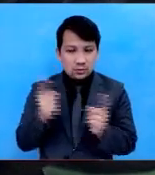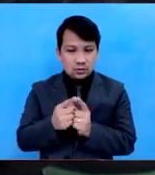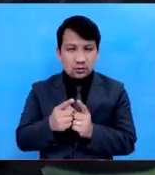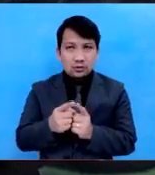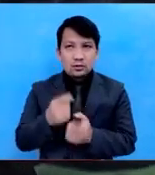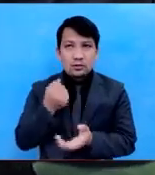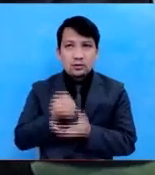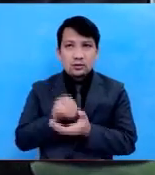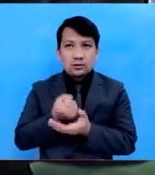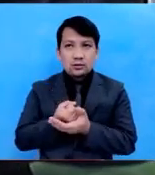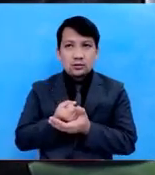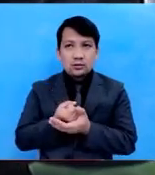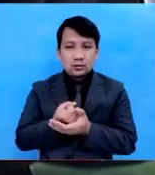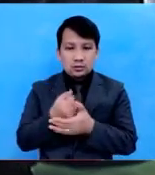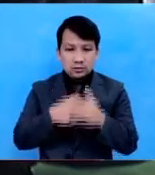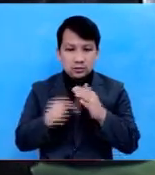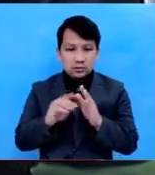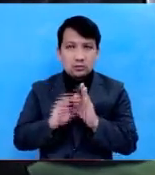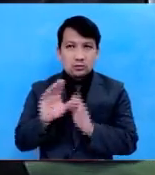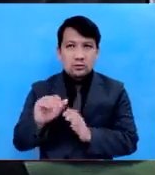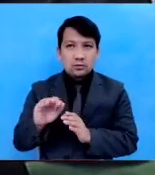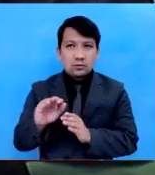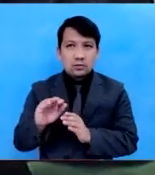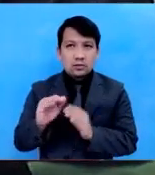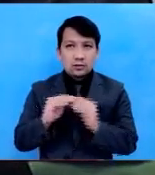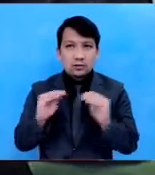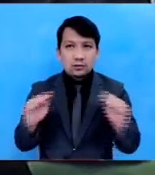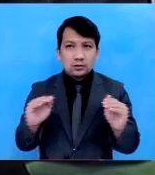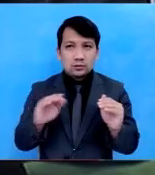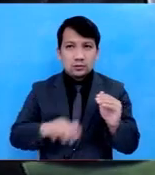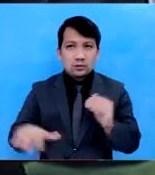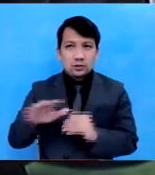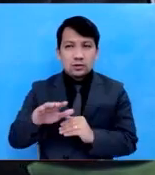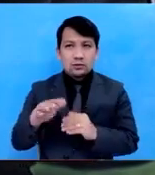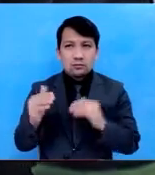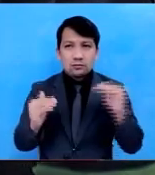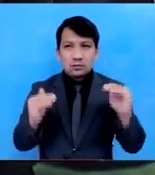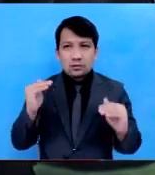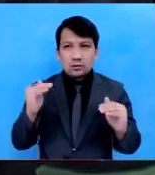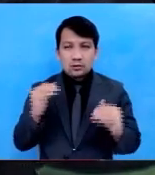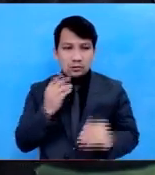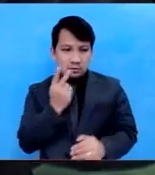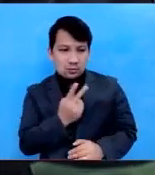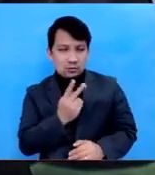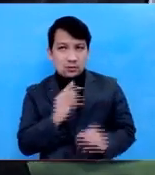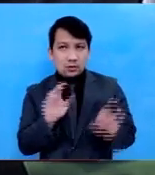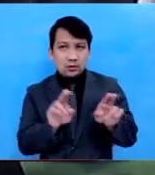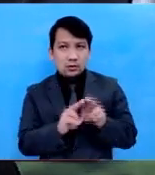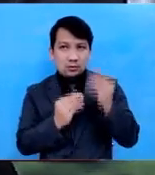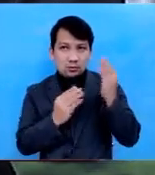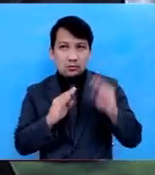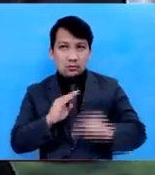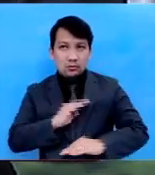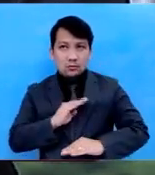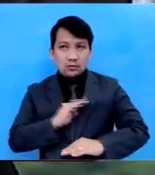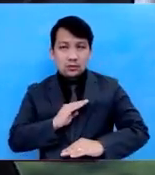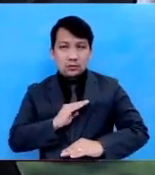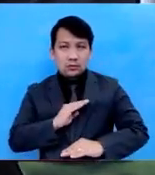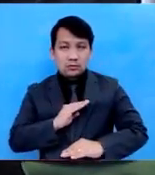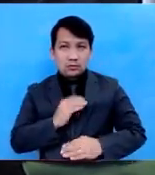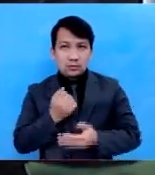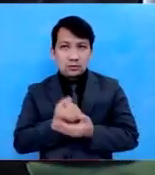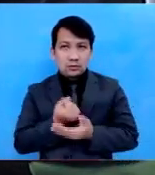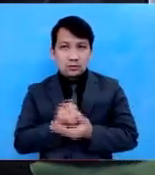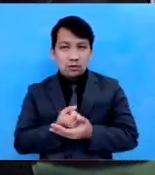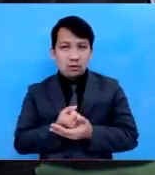grade 15 ang sahod para sa entry level. Sa tagal ng pagitan, hindi na rin daw sasapat sa ngayon yung kasalukuyan nilang sahod dahil na rin sa